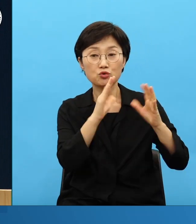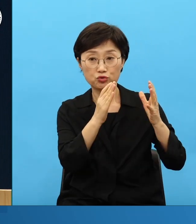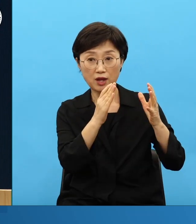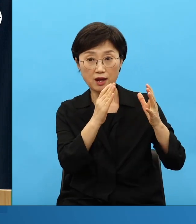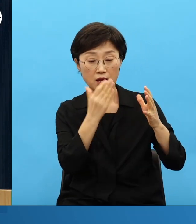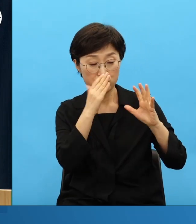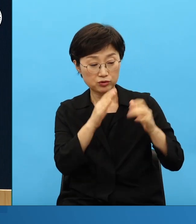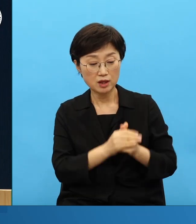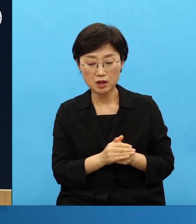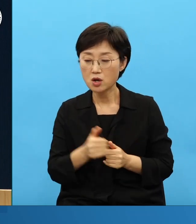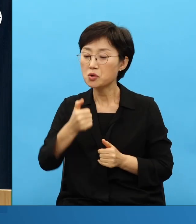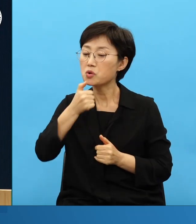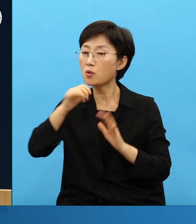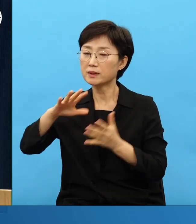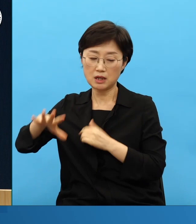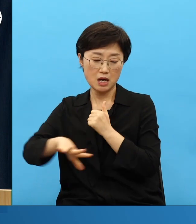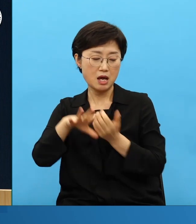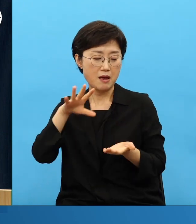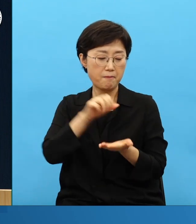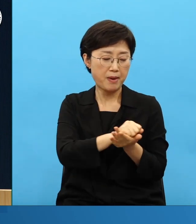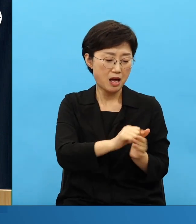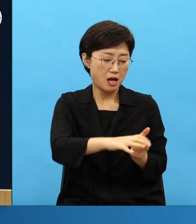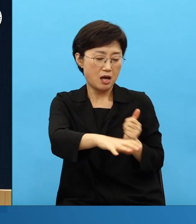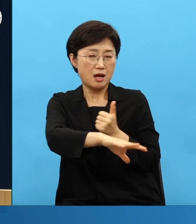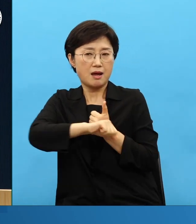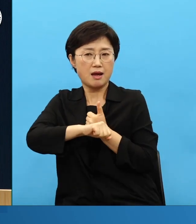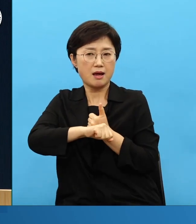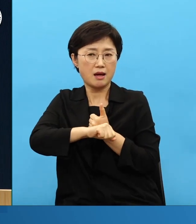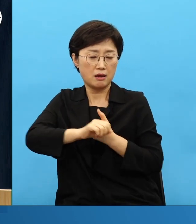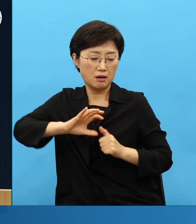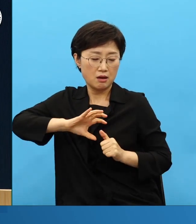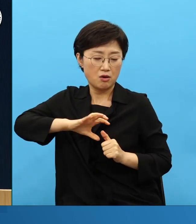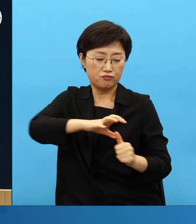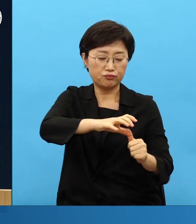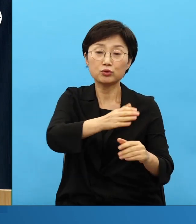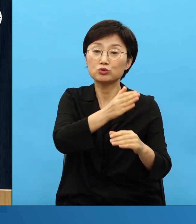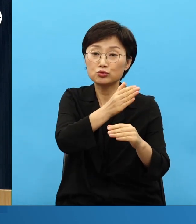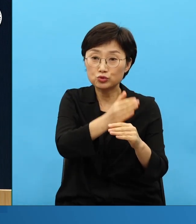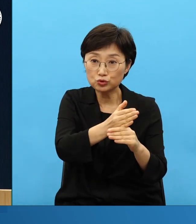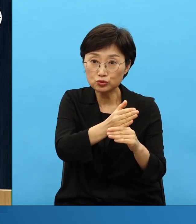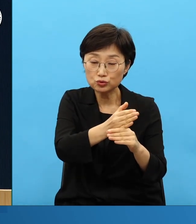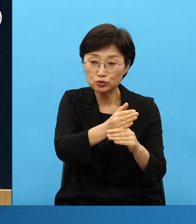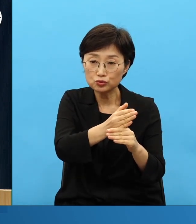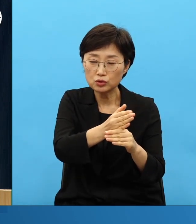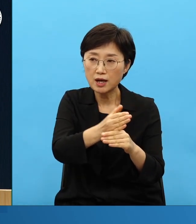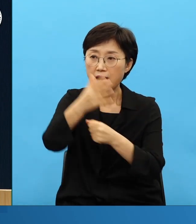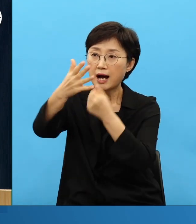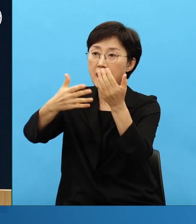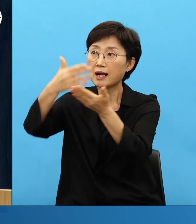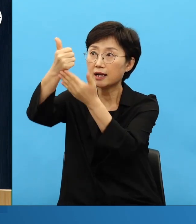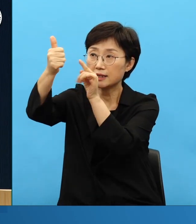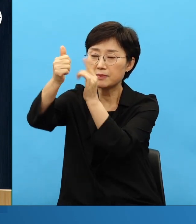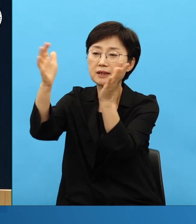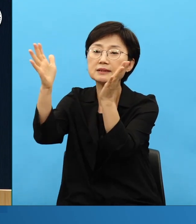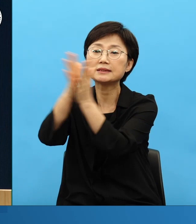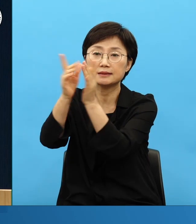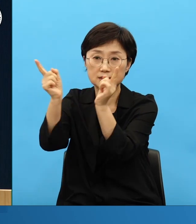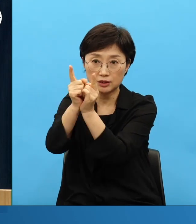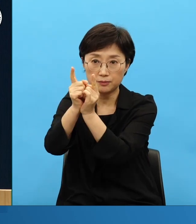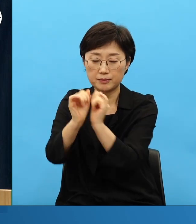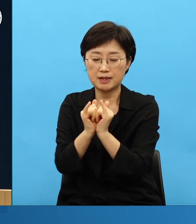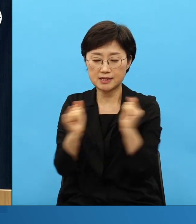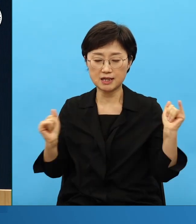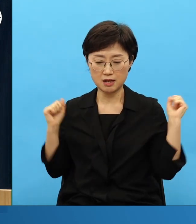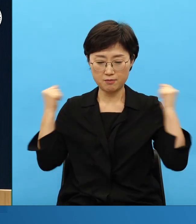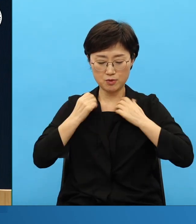속국되어 있을 때 사람의 몸을 입고 오신 겁니다. And it was at this time when they were colonized under Rome that Jesus came